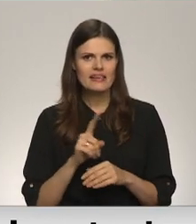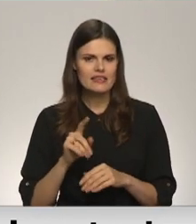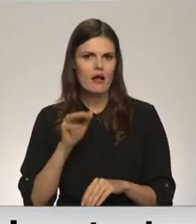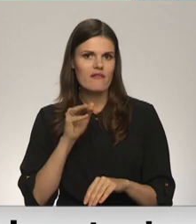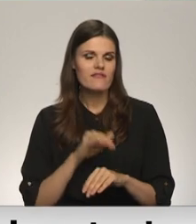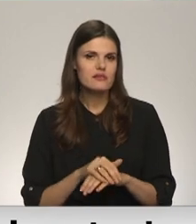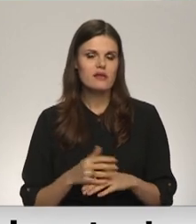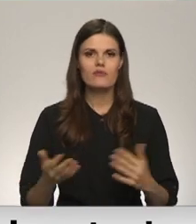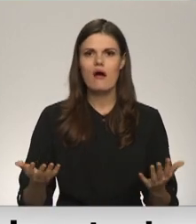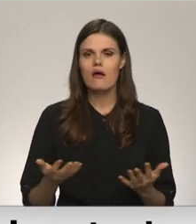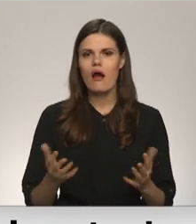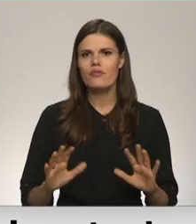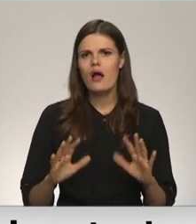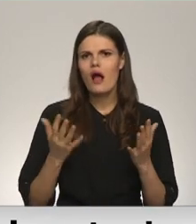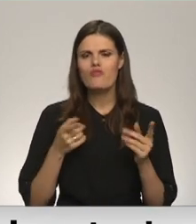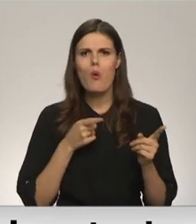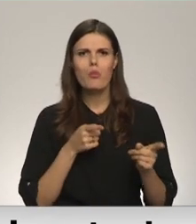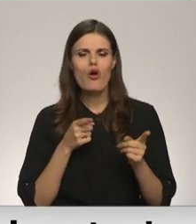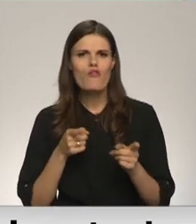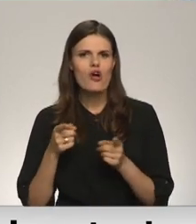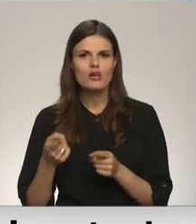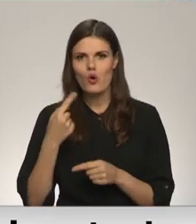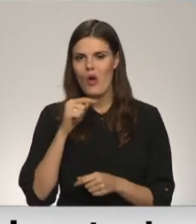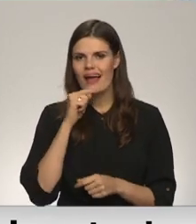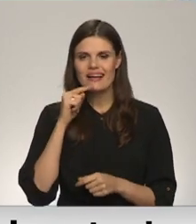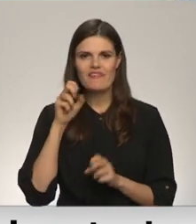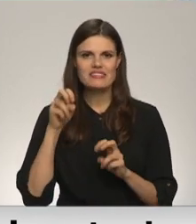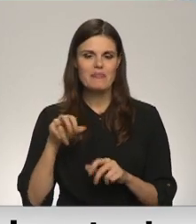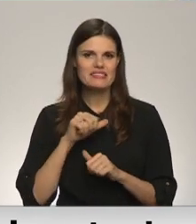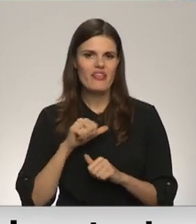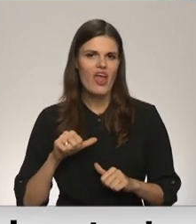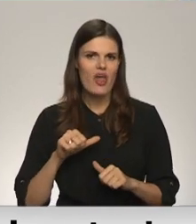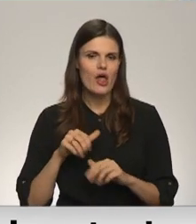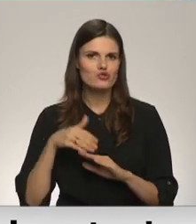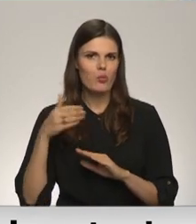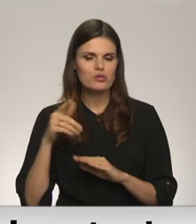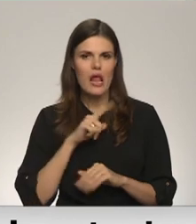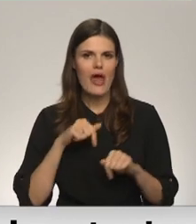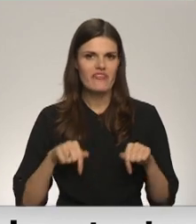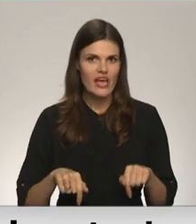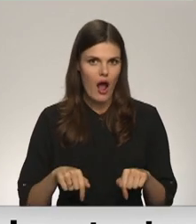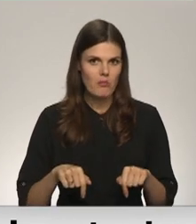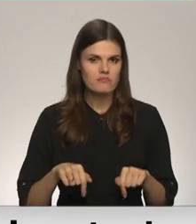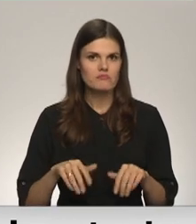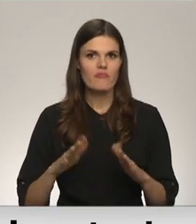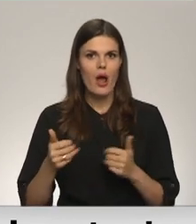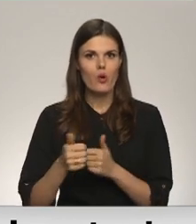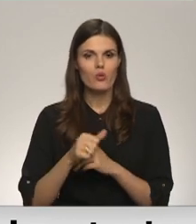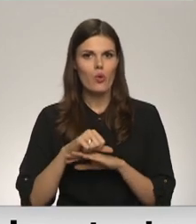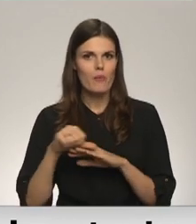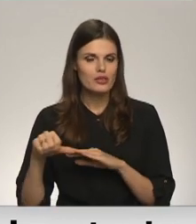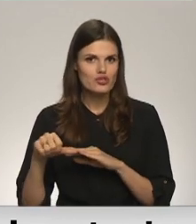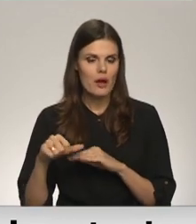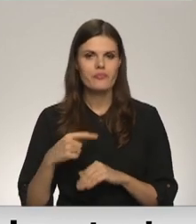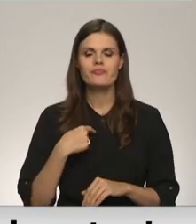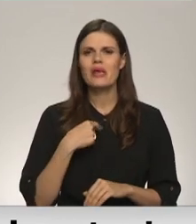kādi gadījumi, kādas provokācijas no Krievijas spēcdienesta puses Latvijas teritorijā vai uz mūsu robežām? Es